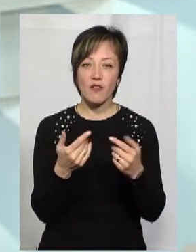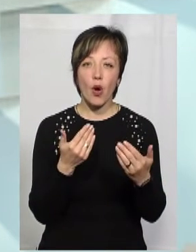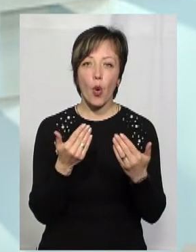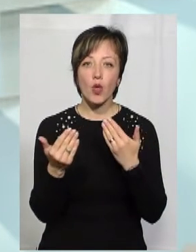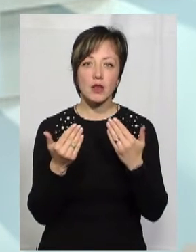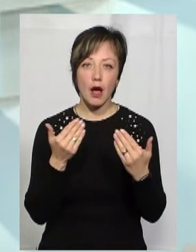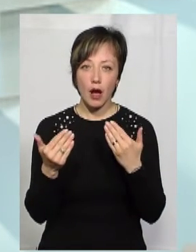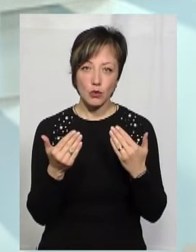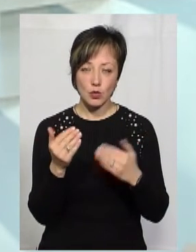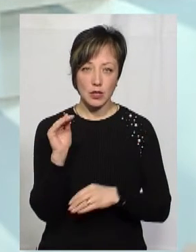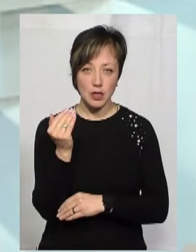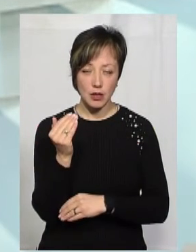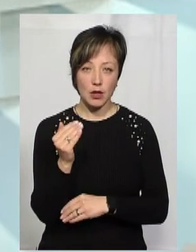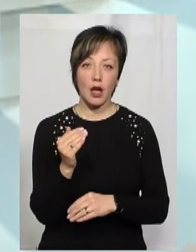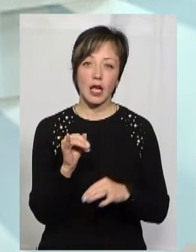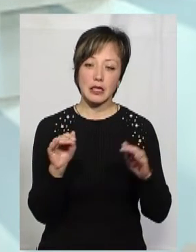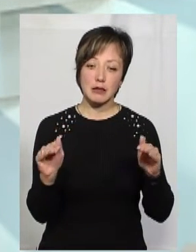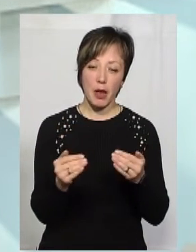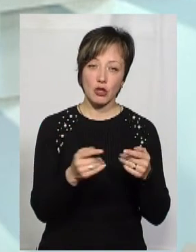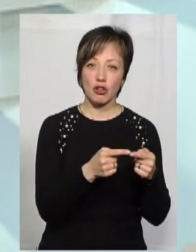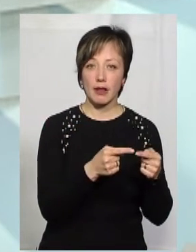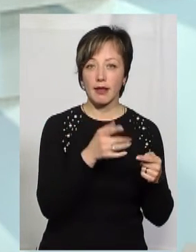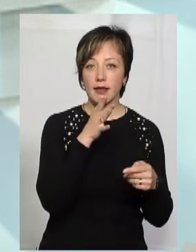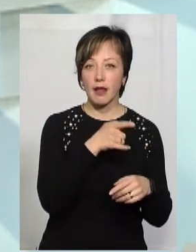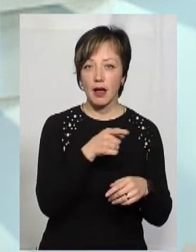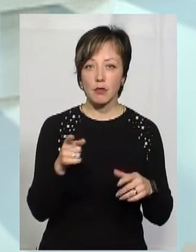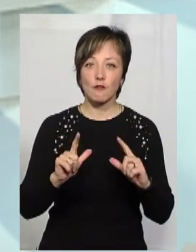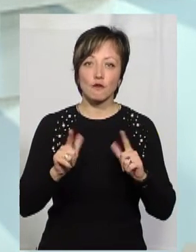дитиною спочатку, але зменшити термін